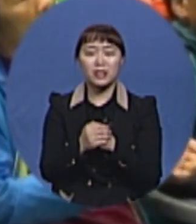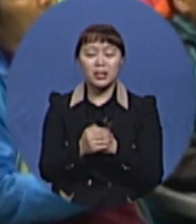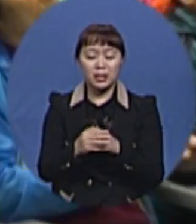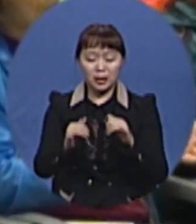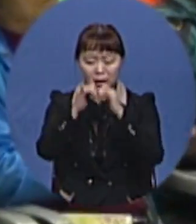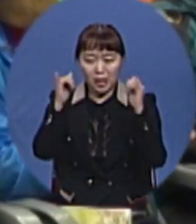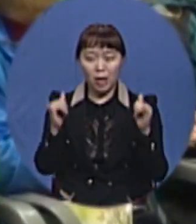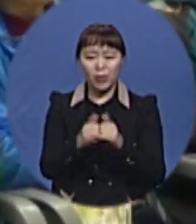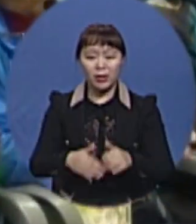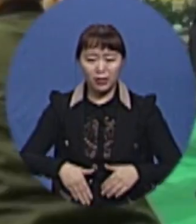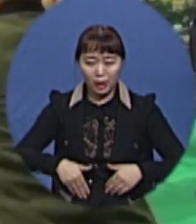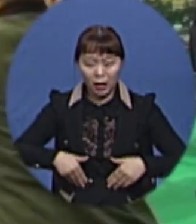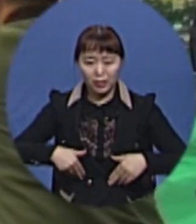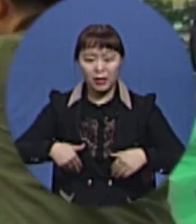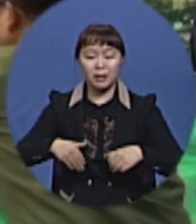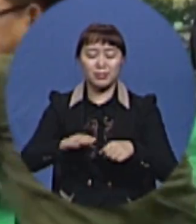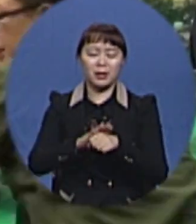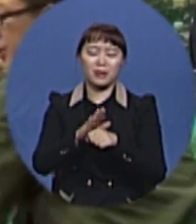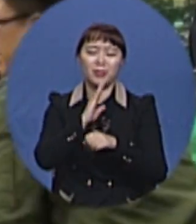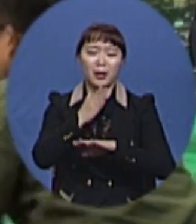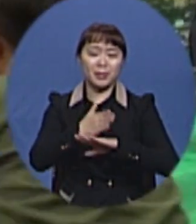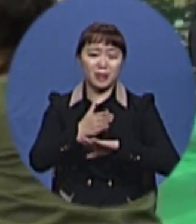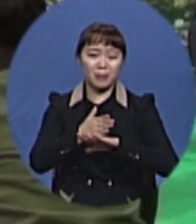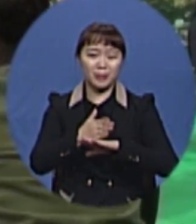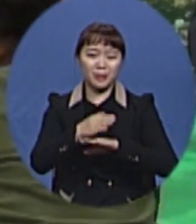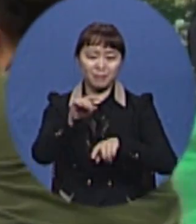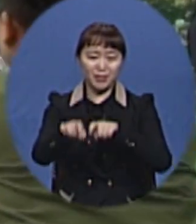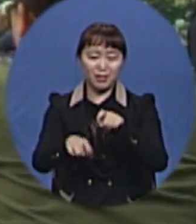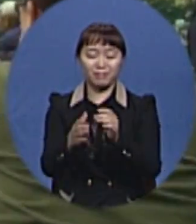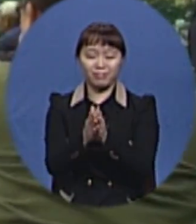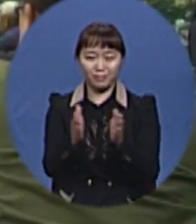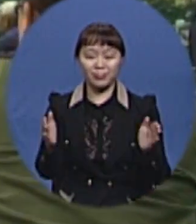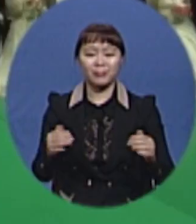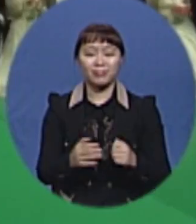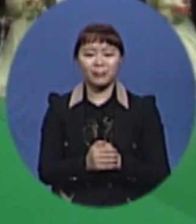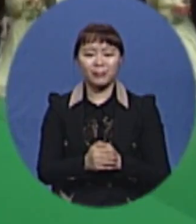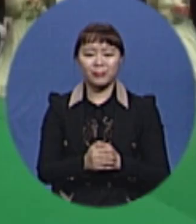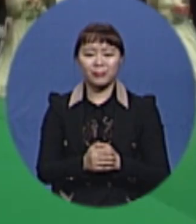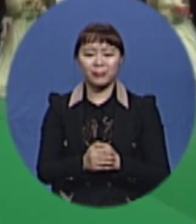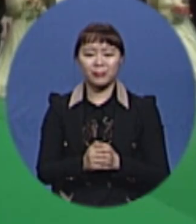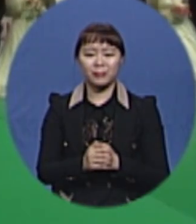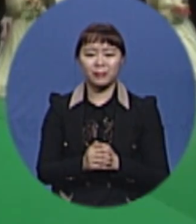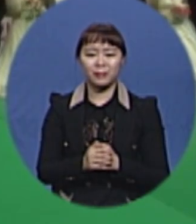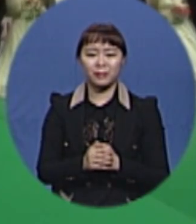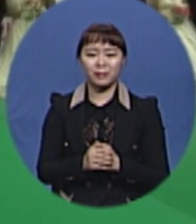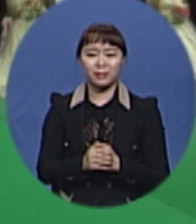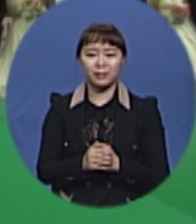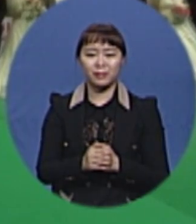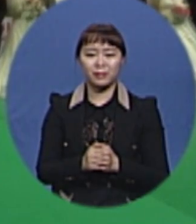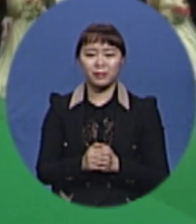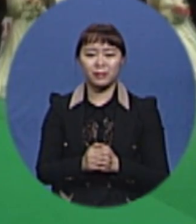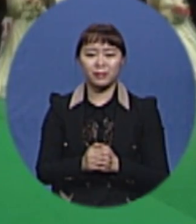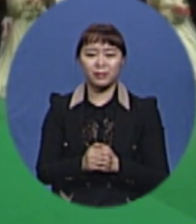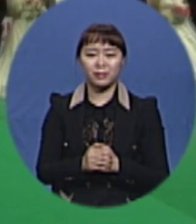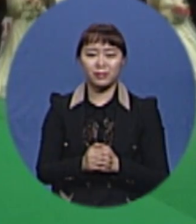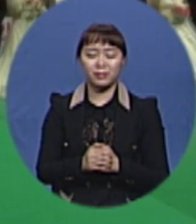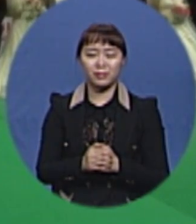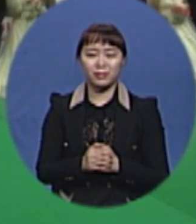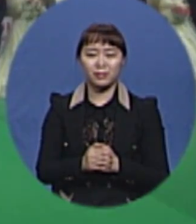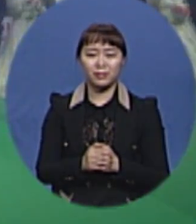사회의 따뜻한 온정에 감사하다며 힘찬 발걸음을 내디뎠습니다. 복지TV 뉴스 국차영입니다.